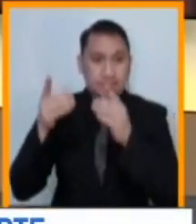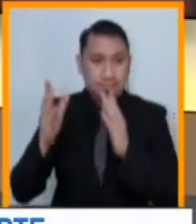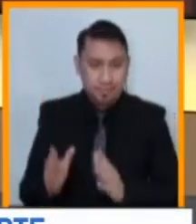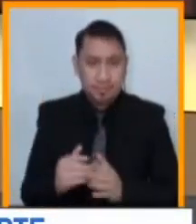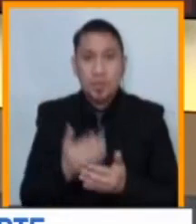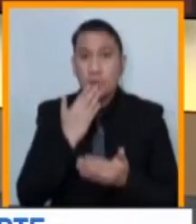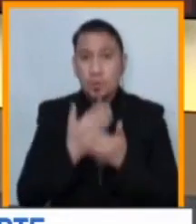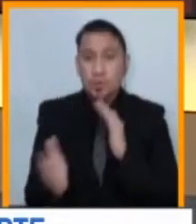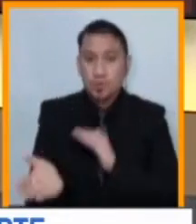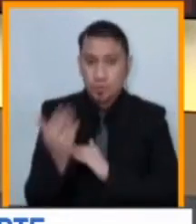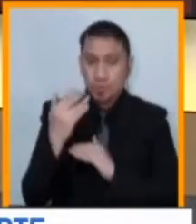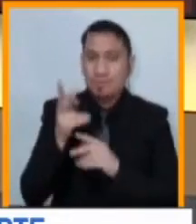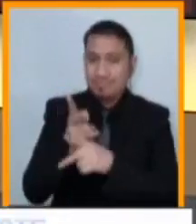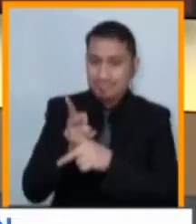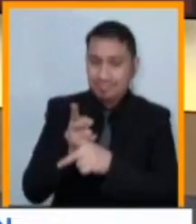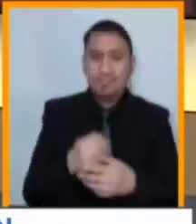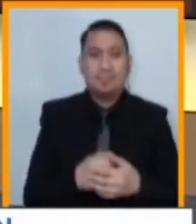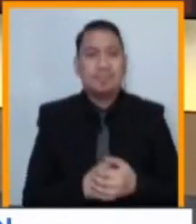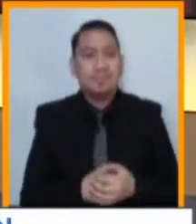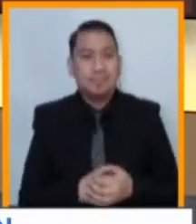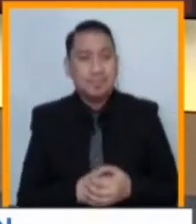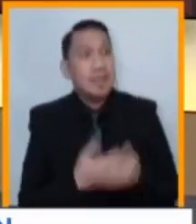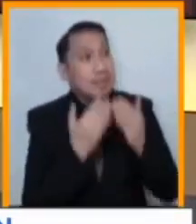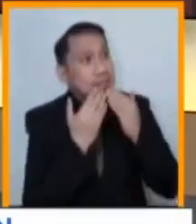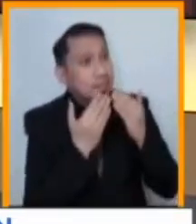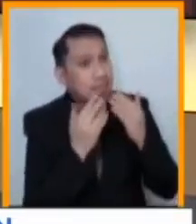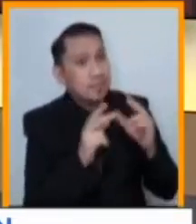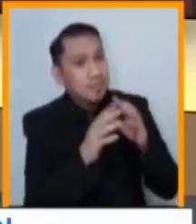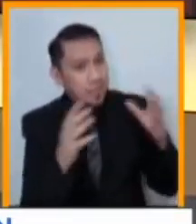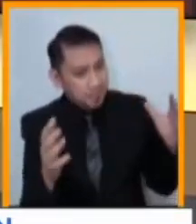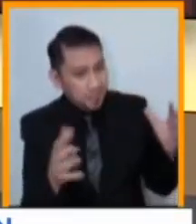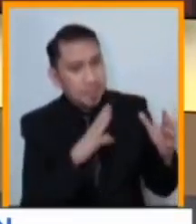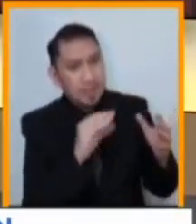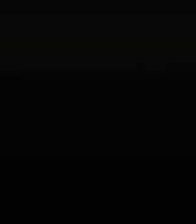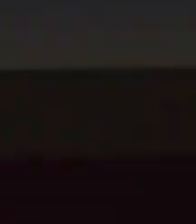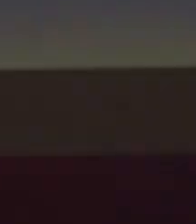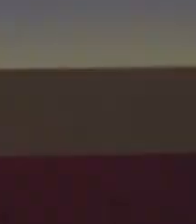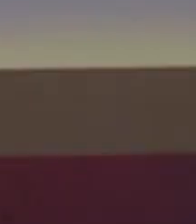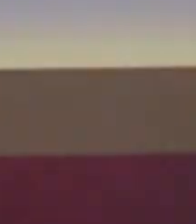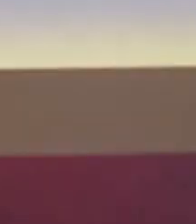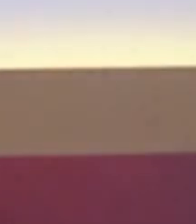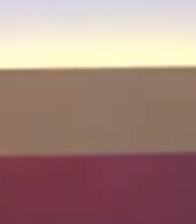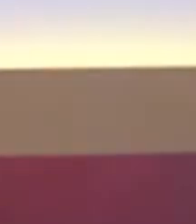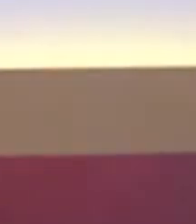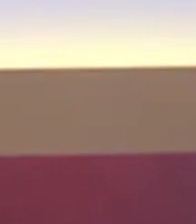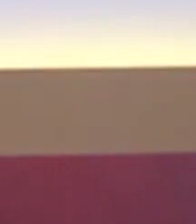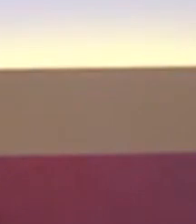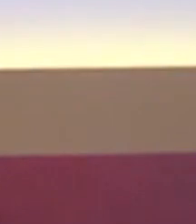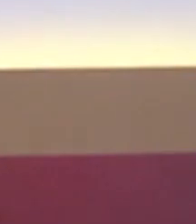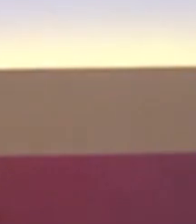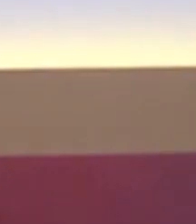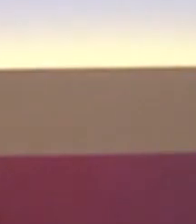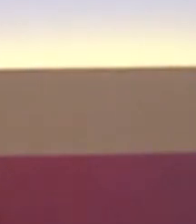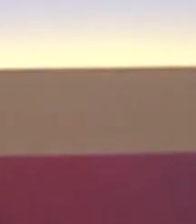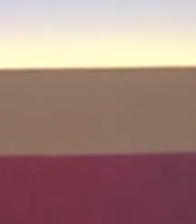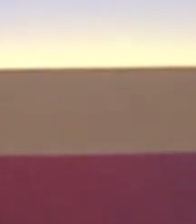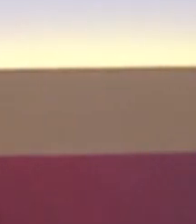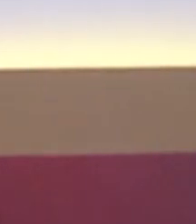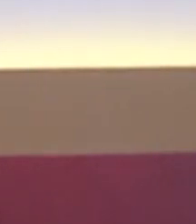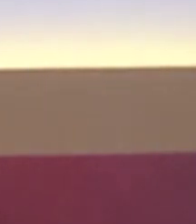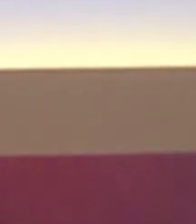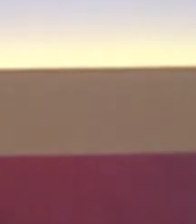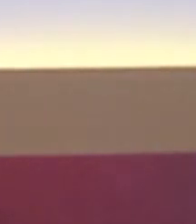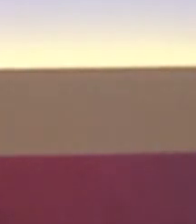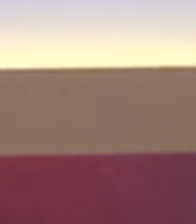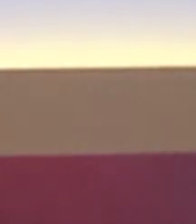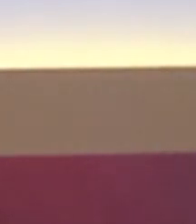kayo. Maraming salamat din po at magandang umaga po. Magandang umaga po. Kapuso, mauna ka sa mga balita. Panoorin